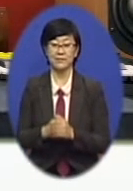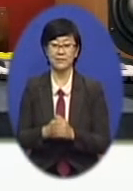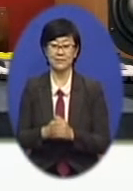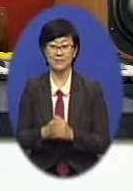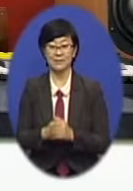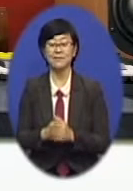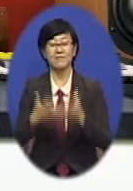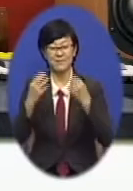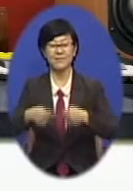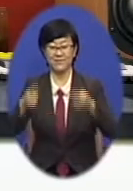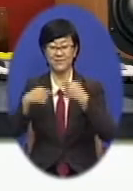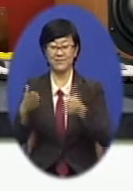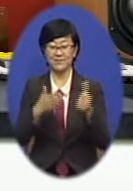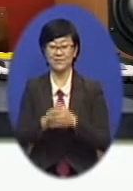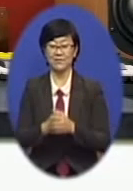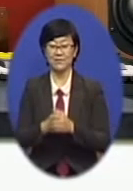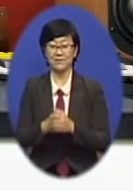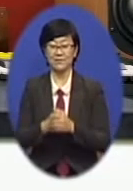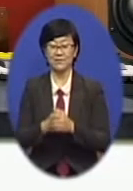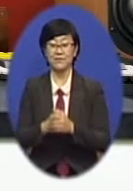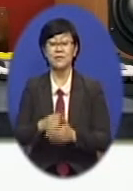그러니까 많은 심사 부탁드립니다. 예예, 저희가